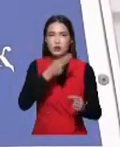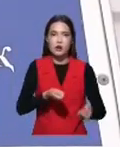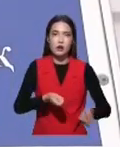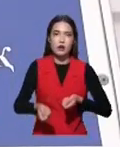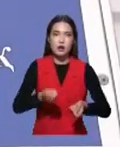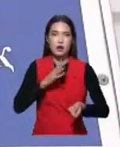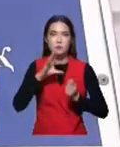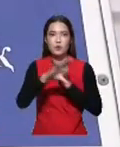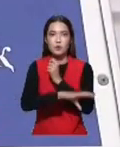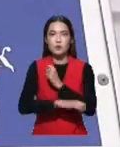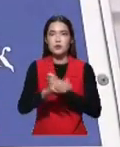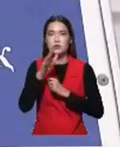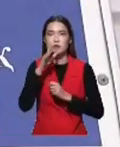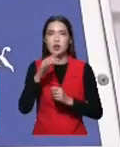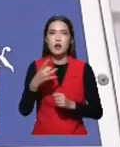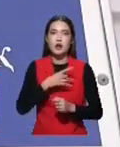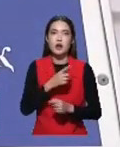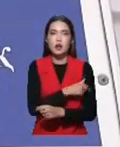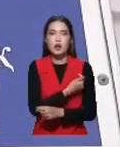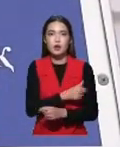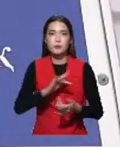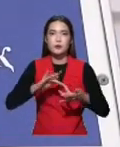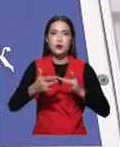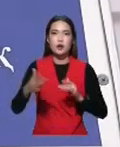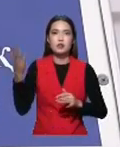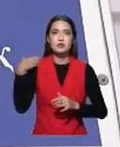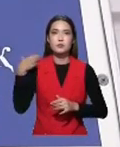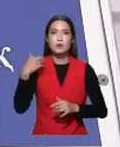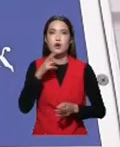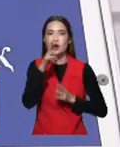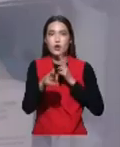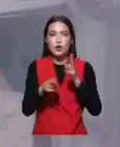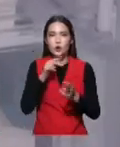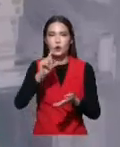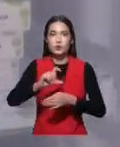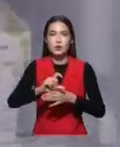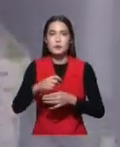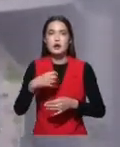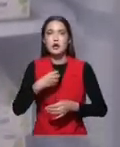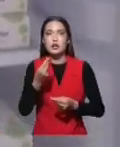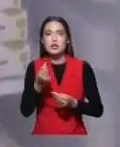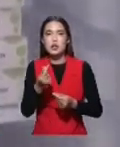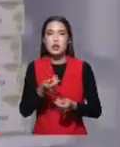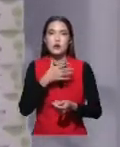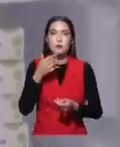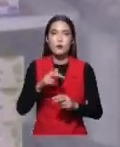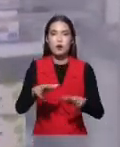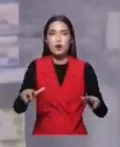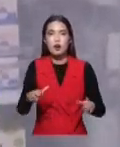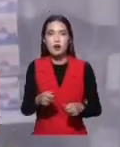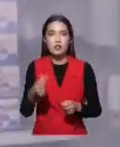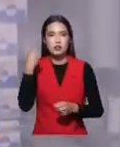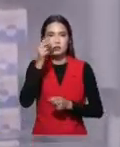Соңғы кезде қарамағындағы ақ халаттылар әлеуметтік желіде басшысының үстінен дөрекі сөйлеп, негізсіз ақша жинайтыны туралы айтып шағым білдірген